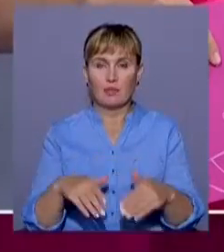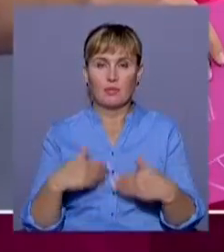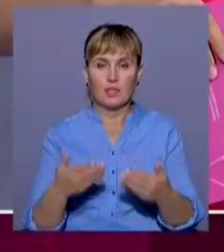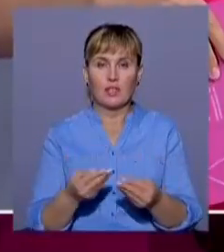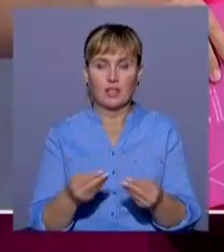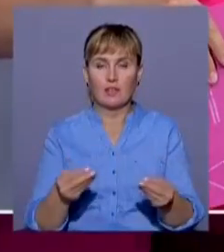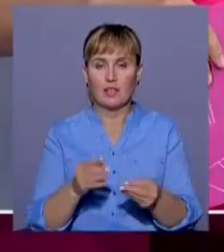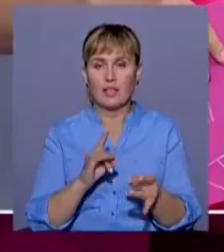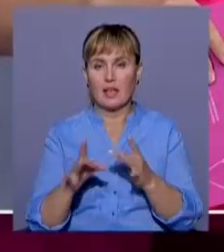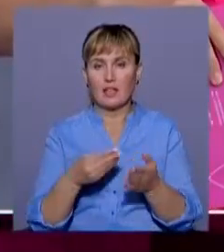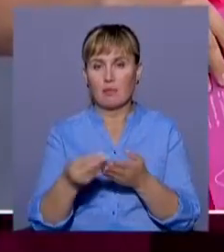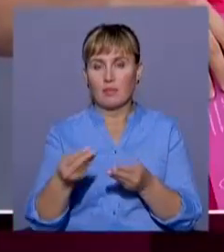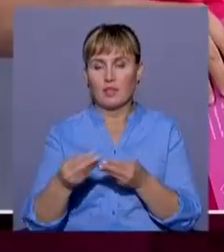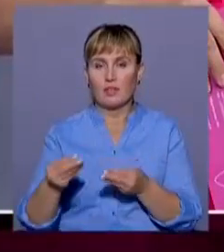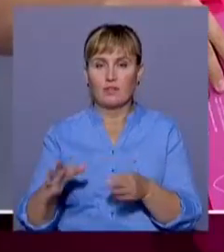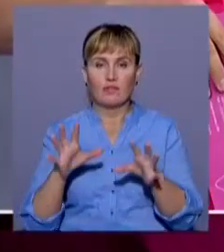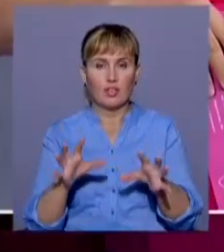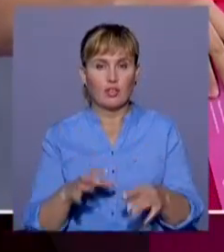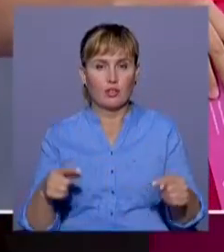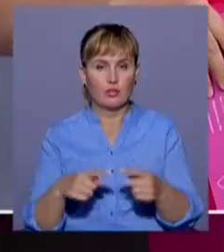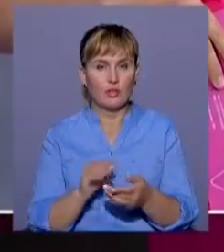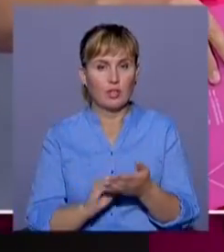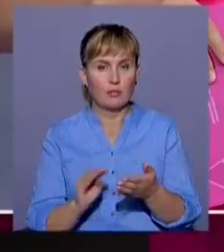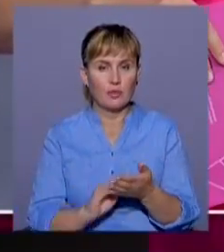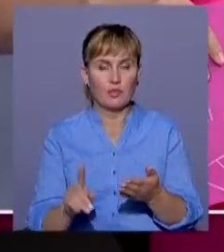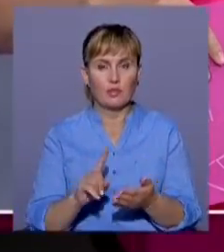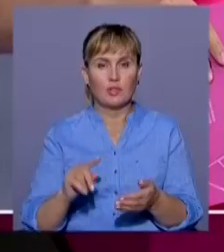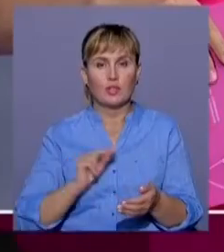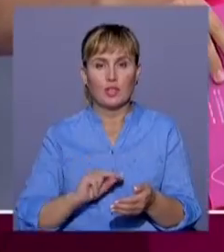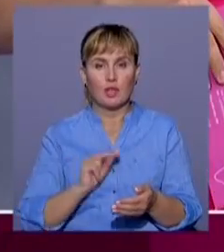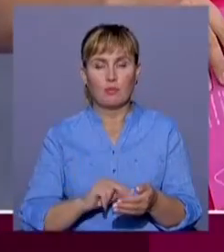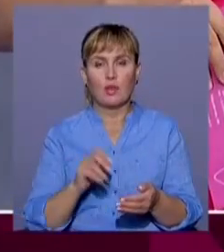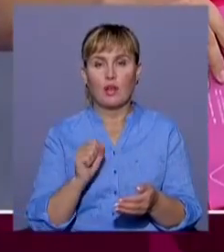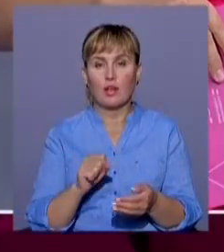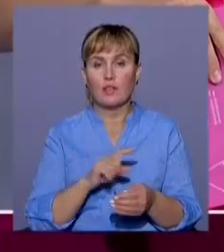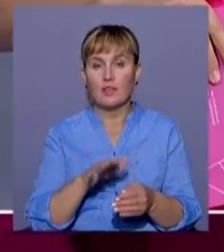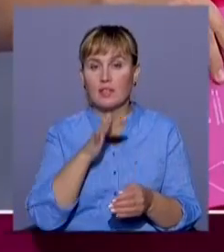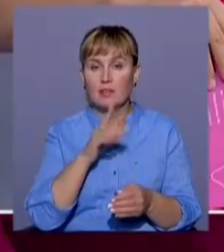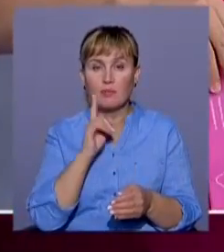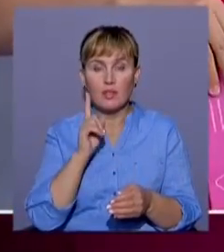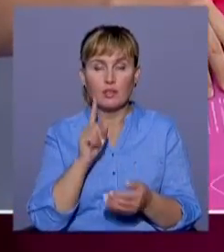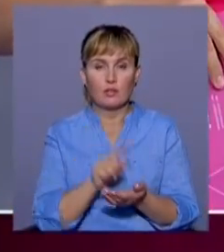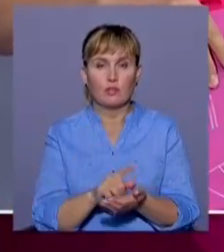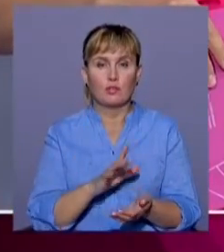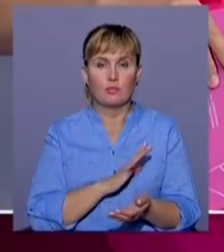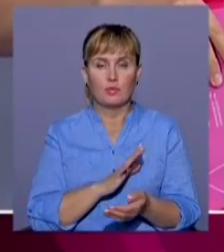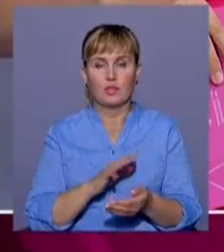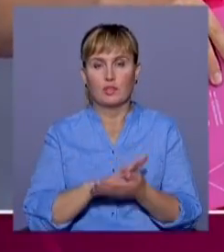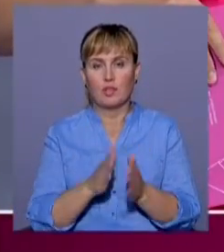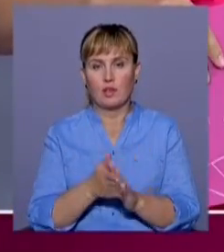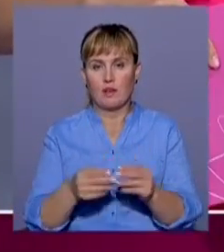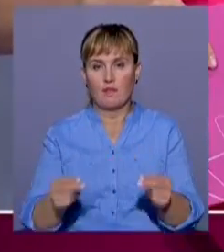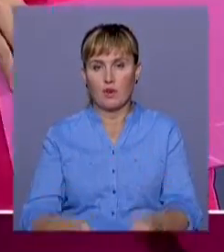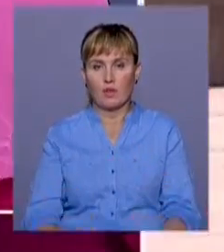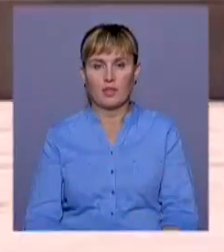раздавать рекламные листовки. Тут в законе четко говорено, с работником, а тем более с несовершеннолетними, должен быть заключен